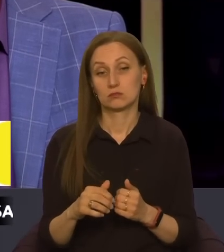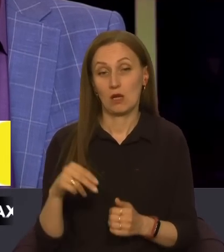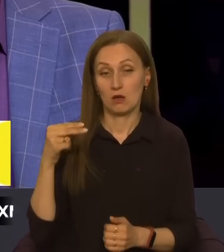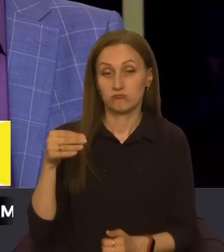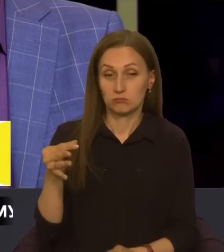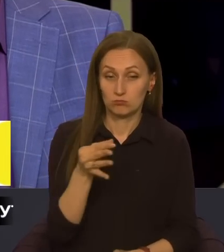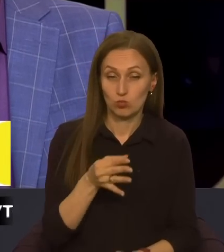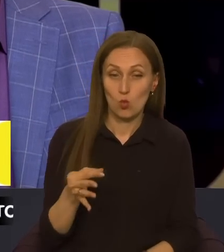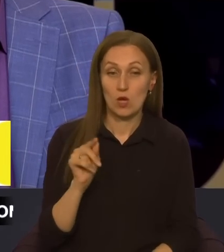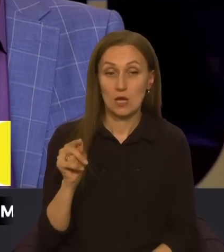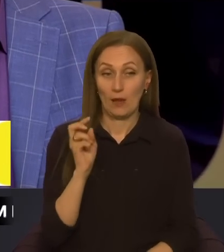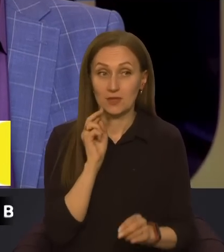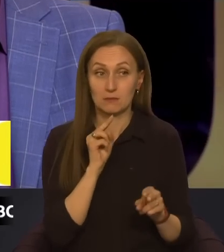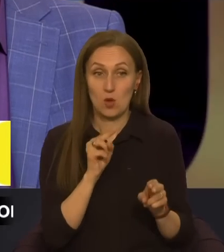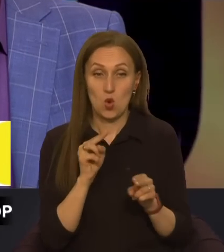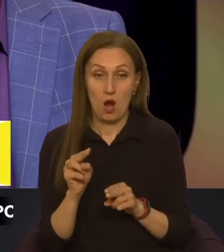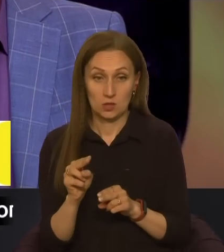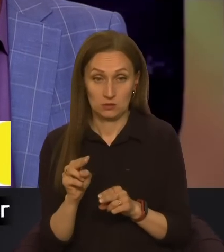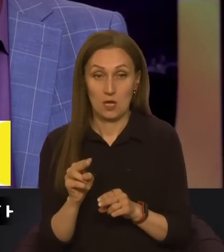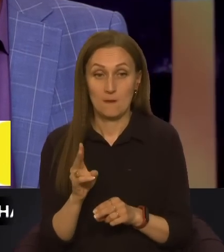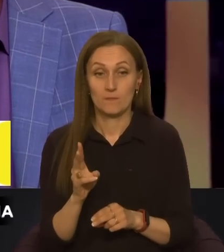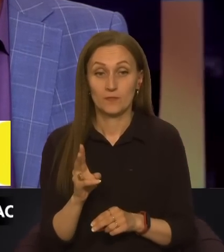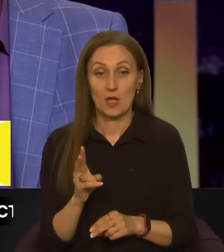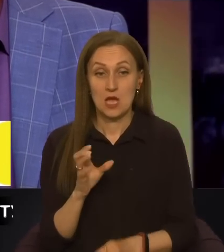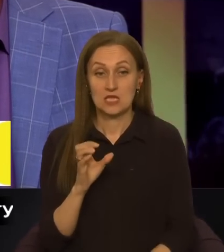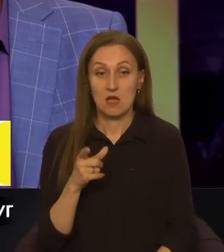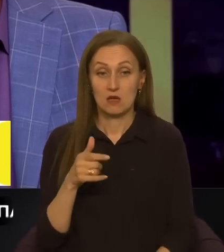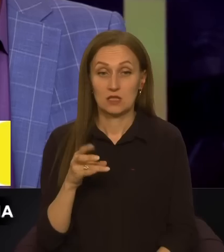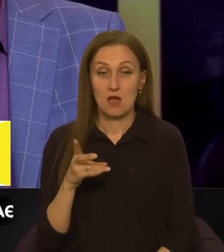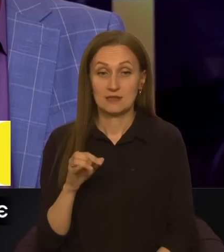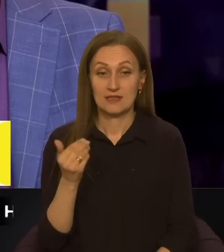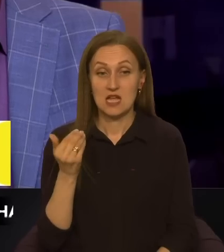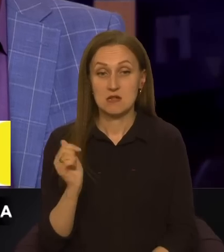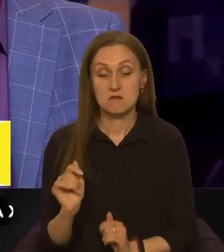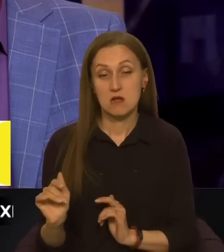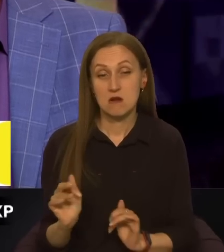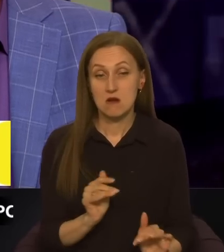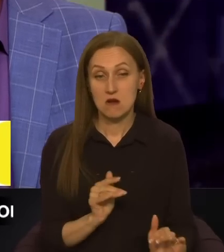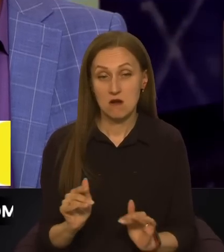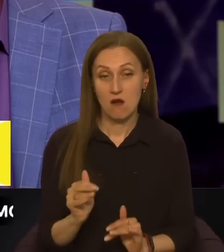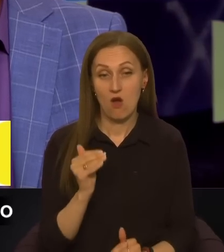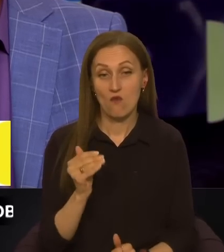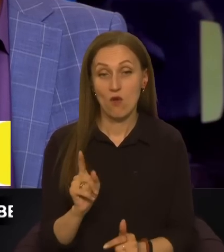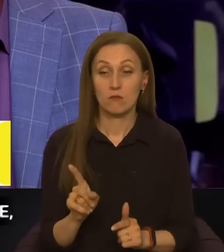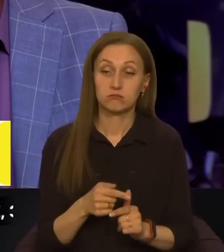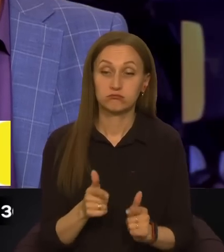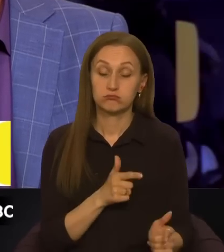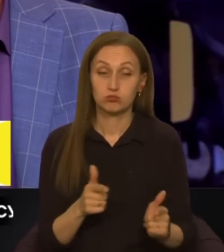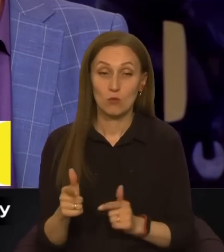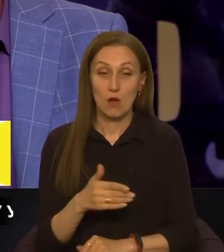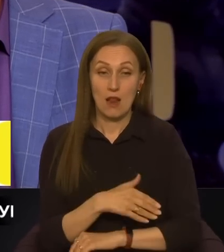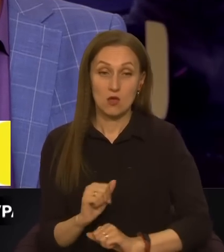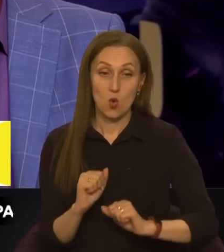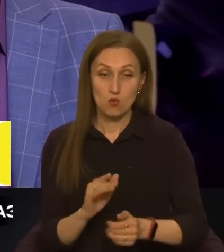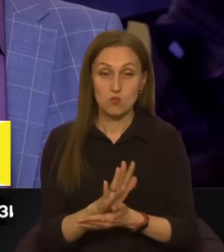Запорізька область, там спостерігається стагнація в їх діях. Вони або готують лінію